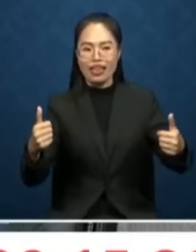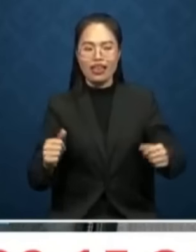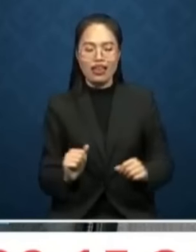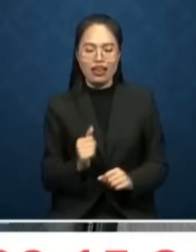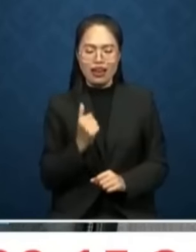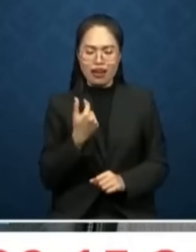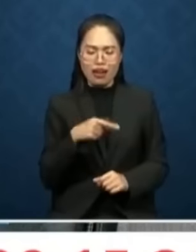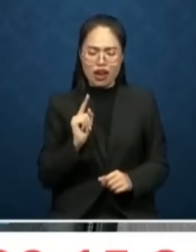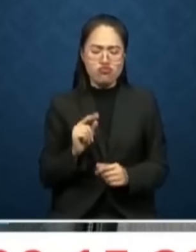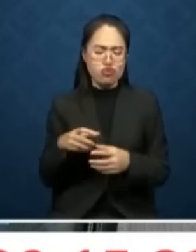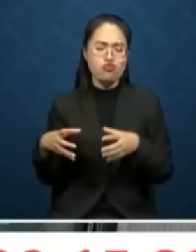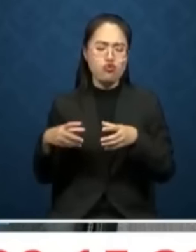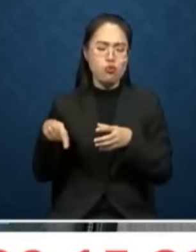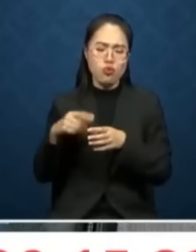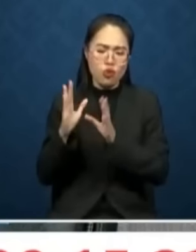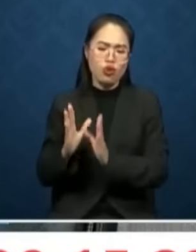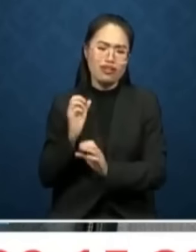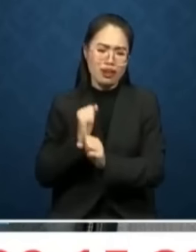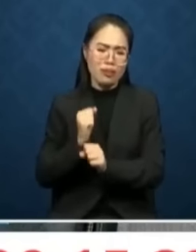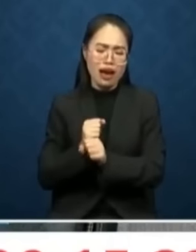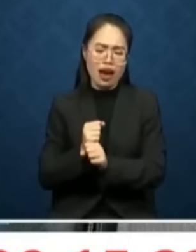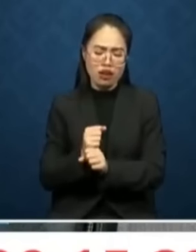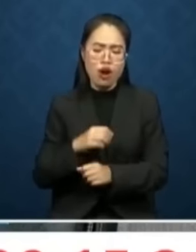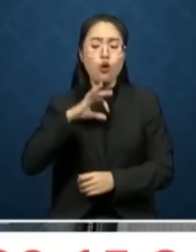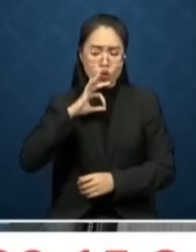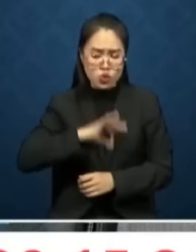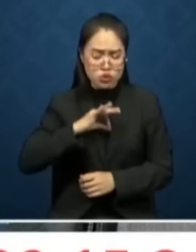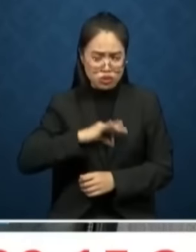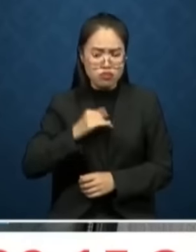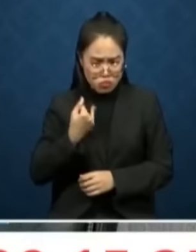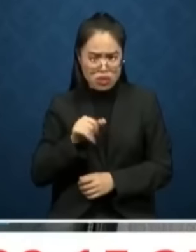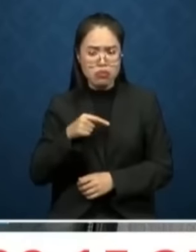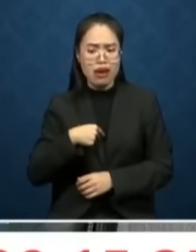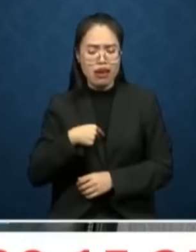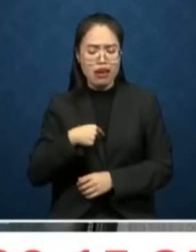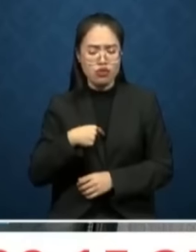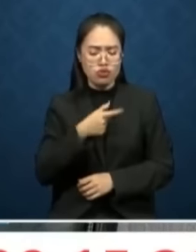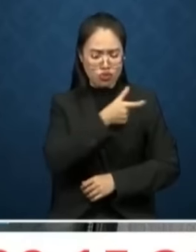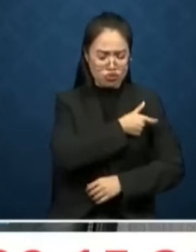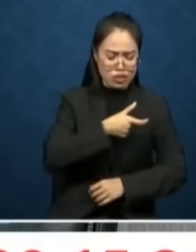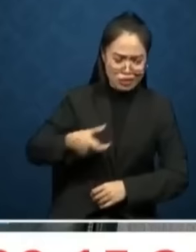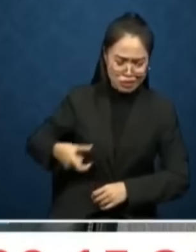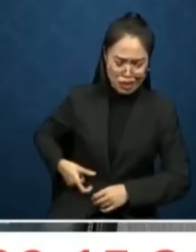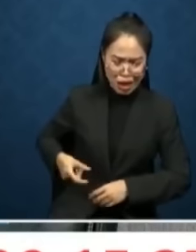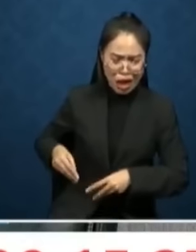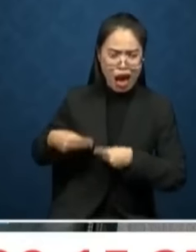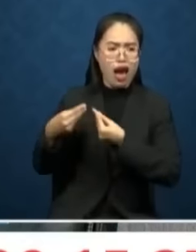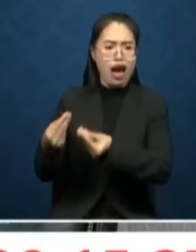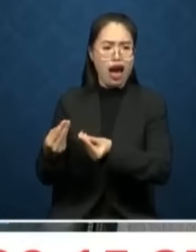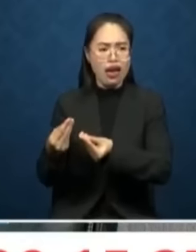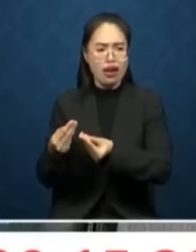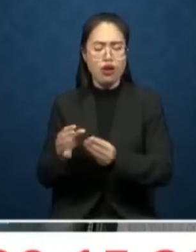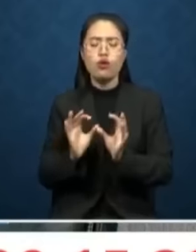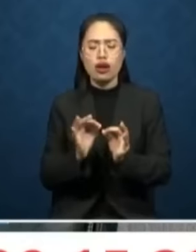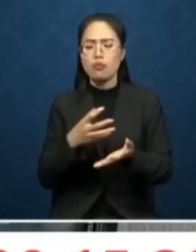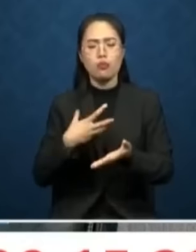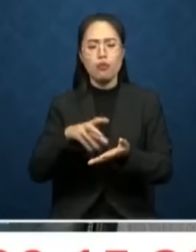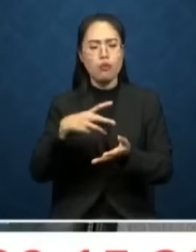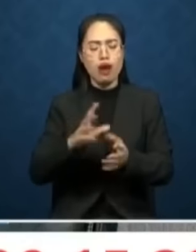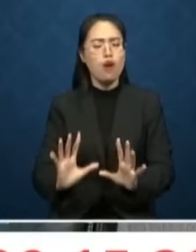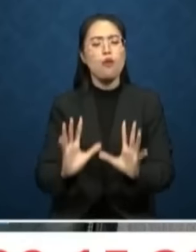ที่เกี่ยวข้องอย่างนั้นเนี่ยท่านได้คำนึงพระกิตติยศท่านได้คำนึงถึงพระเมตตาของพระองค์ท่านบ้างหรือไม่เอาละครับผมพูดแค่นี้พอครับ